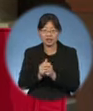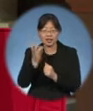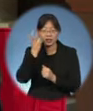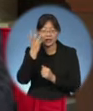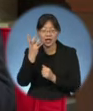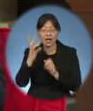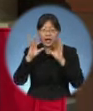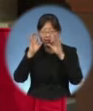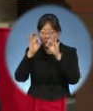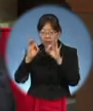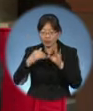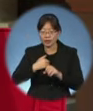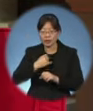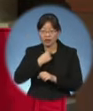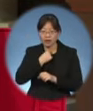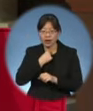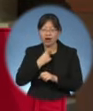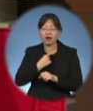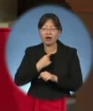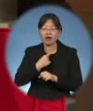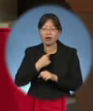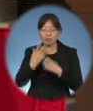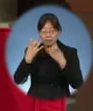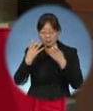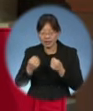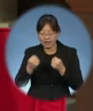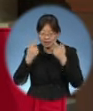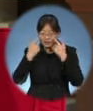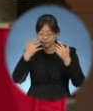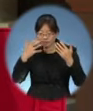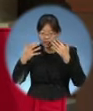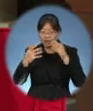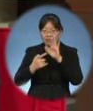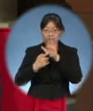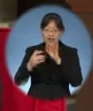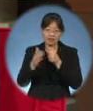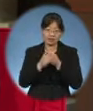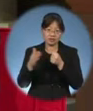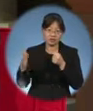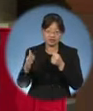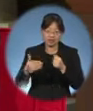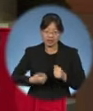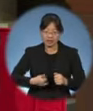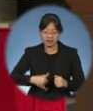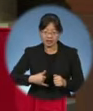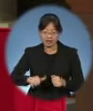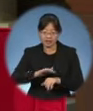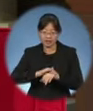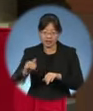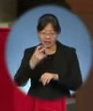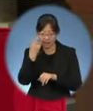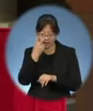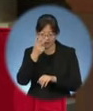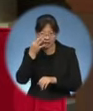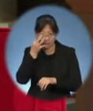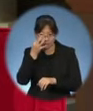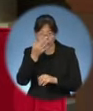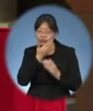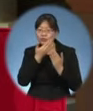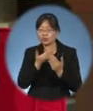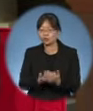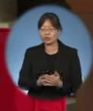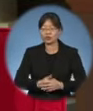된 아이들도 예. 자기가 원하는 거, 하고 싶은 것이 굉장히 뚜렷하게 생깁니다. 생겨요. 아이를 잘 관찰하시는 게 중요합니다.